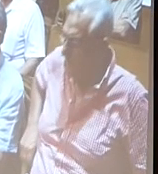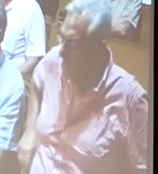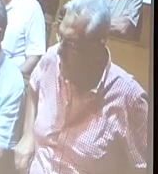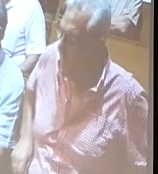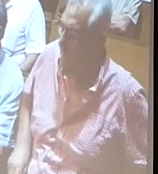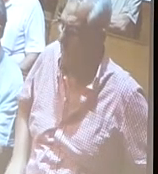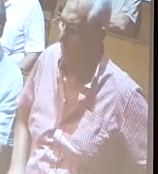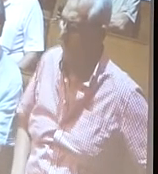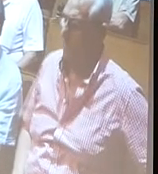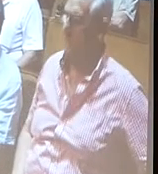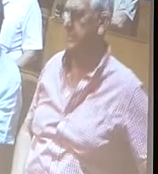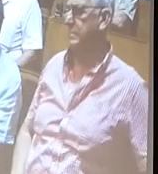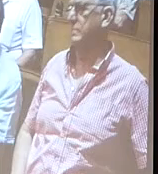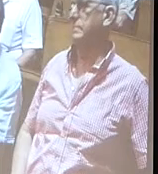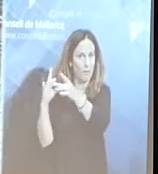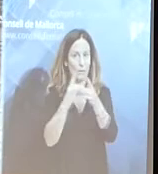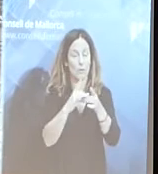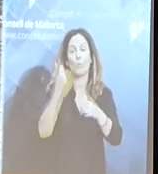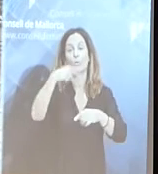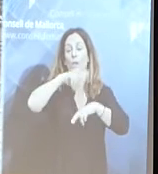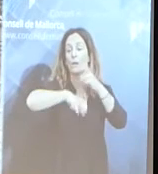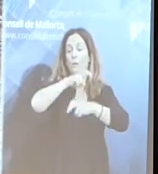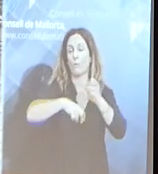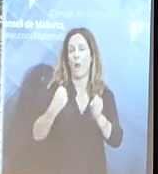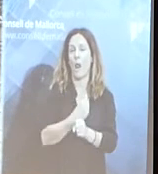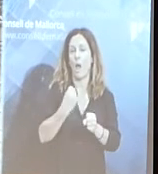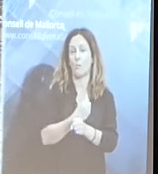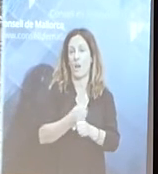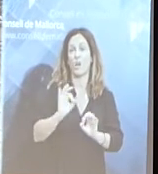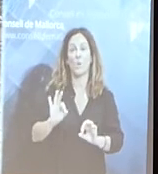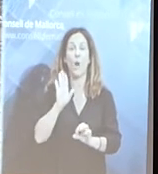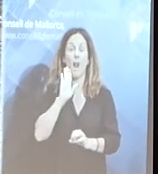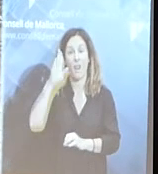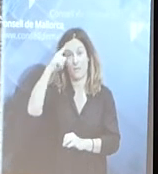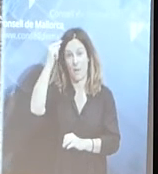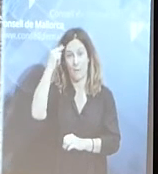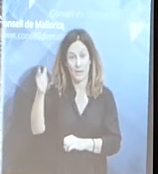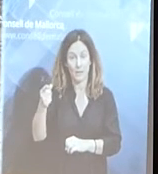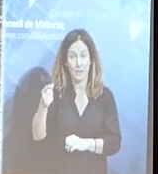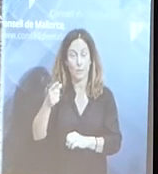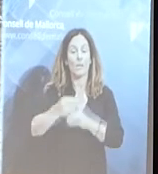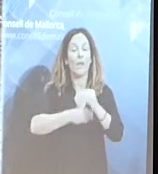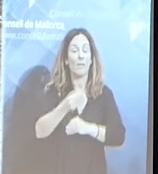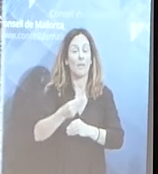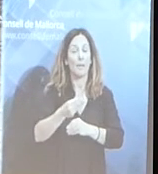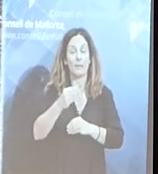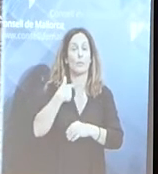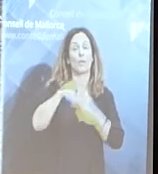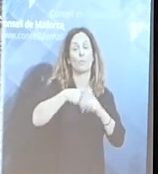els salaris, si vostès estan fent reformes laborals, com va fer el senyor Zapatero, i després més tard el